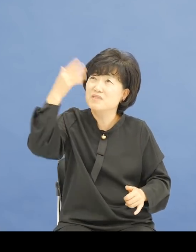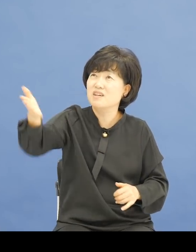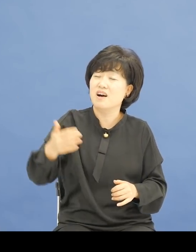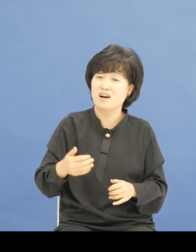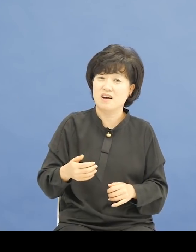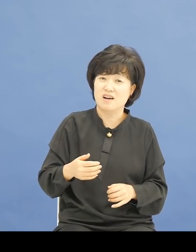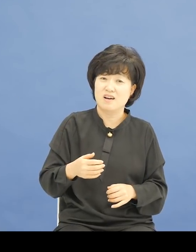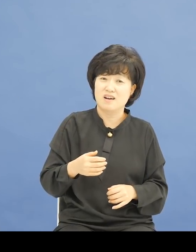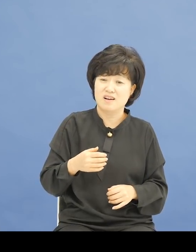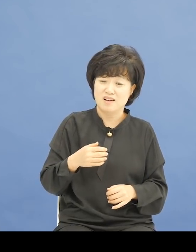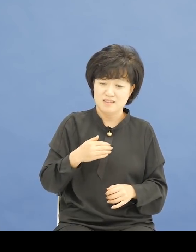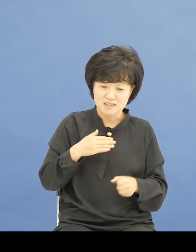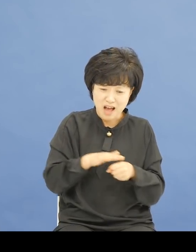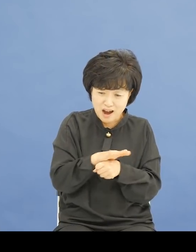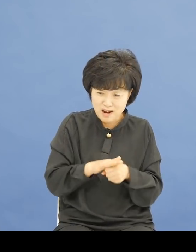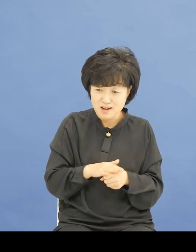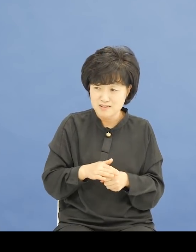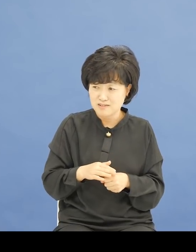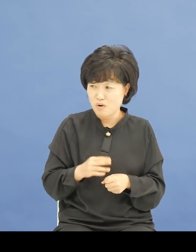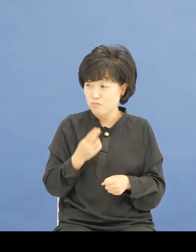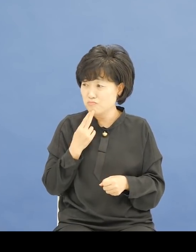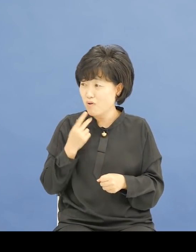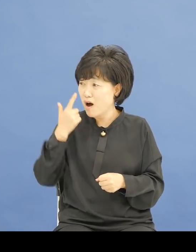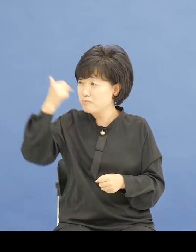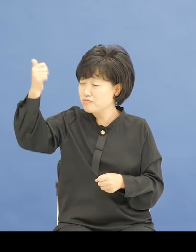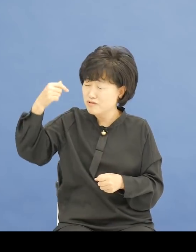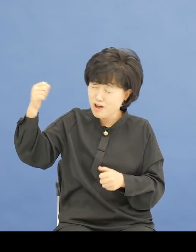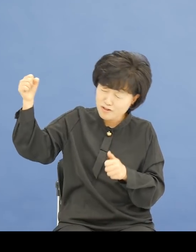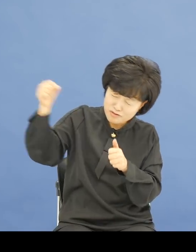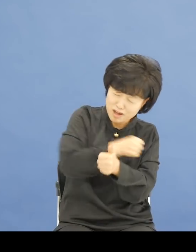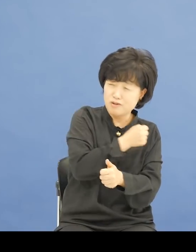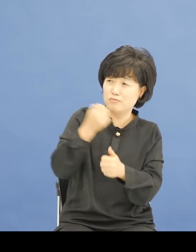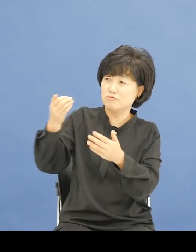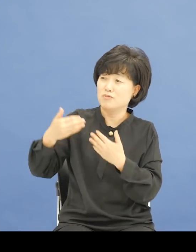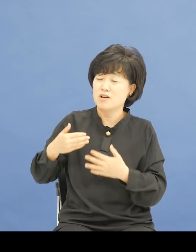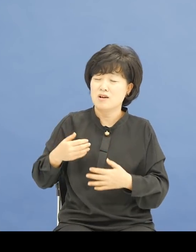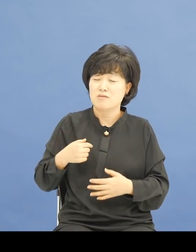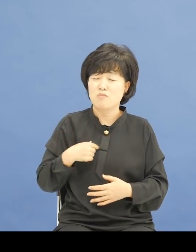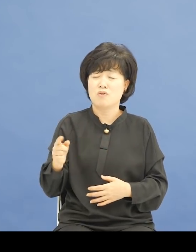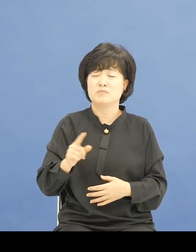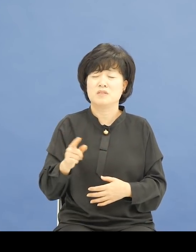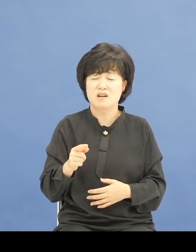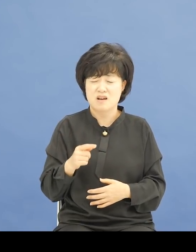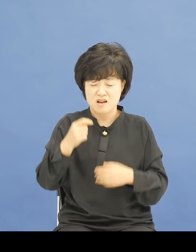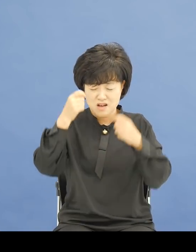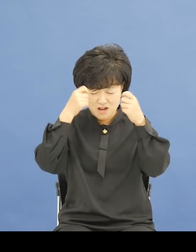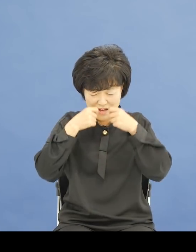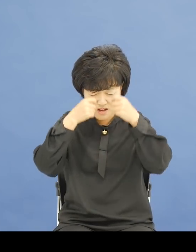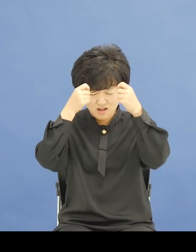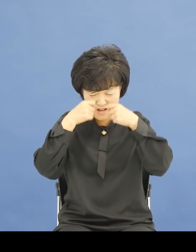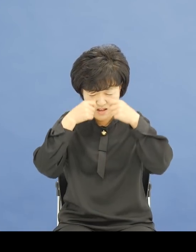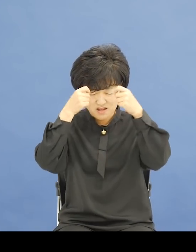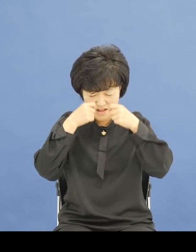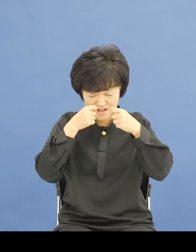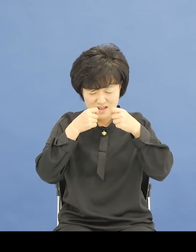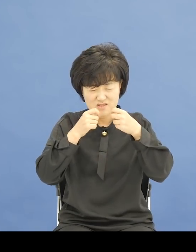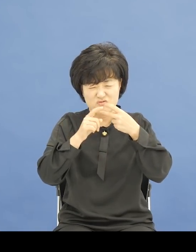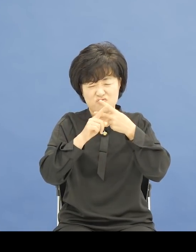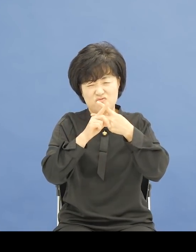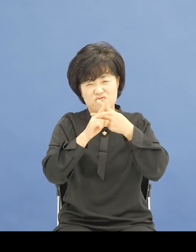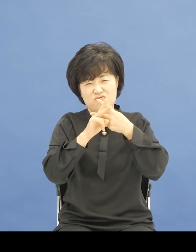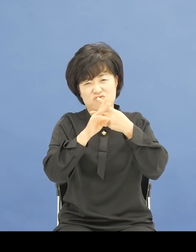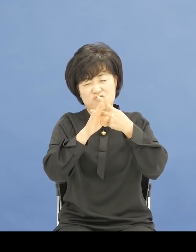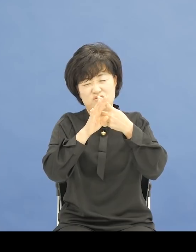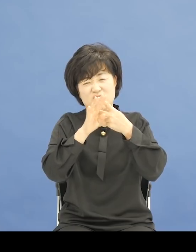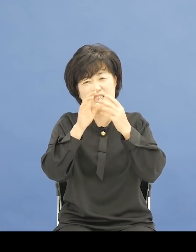사랑은 고사하고 재떨이가 웬 말입니까? 네. 그렇게 중학교 시절까지